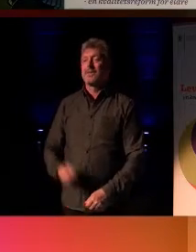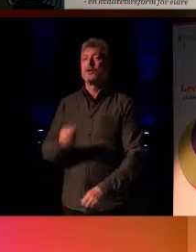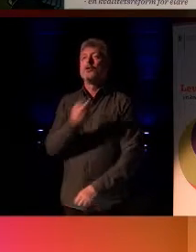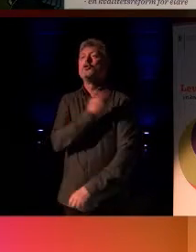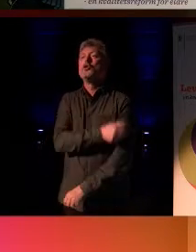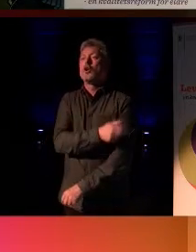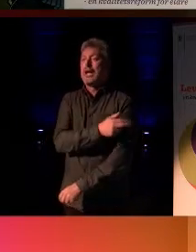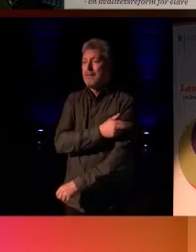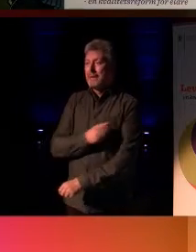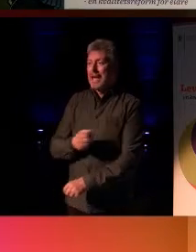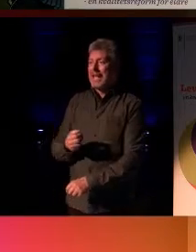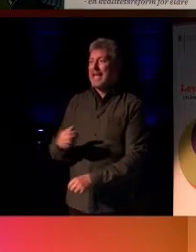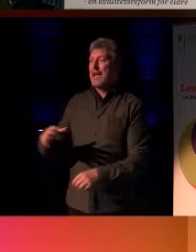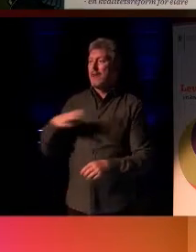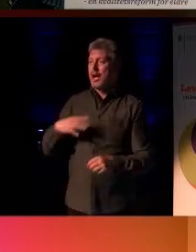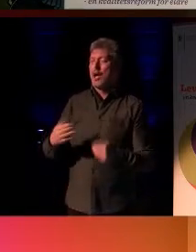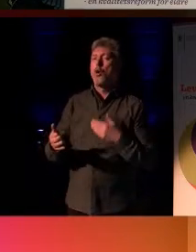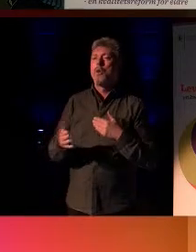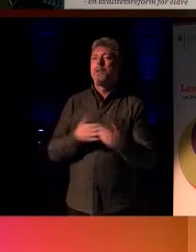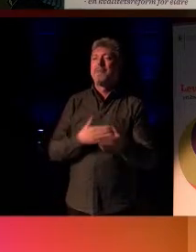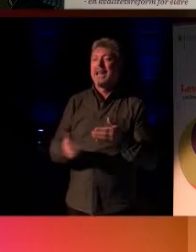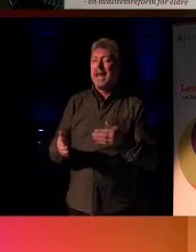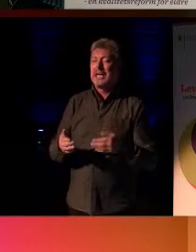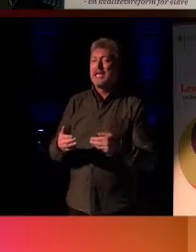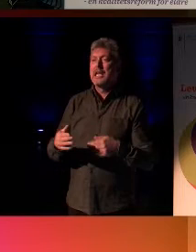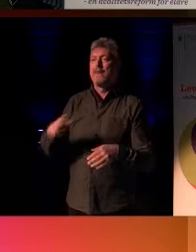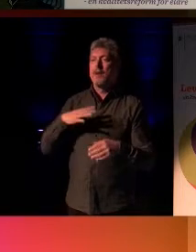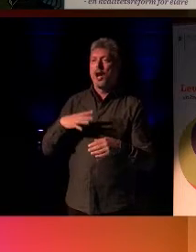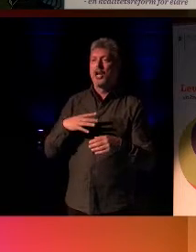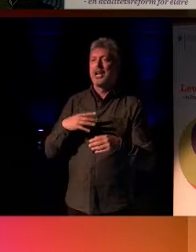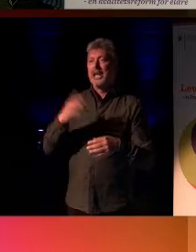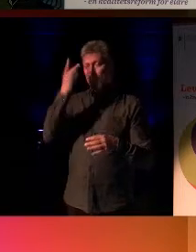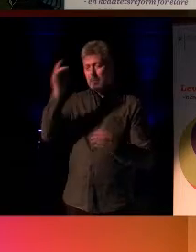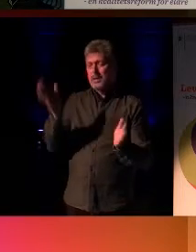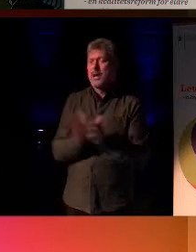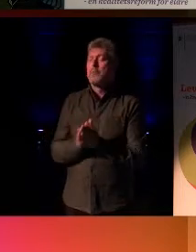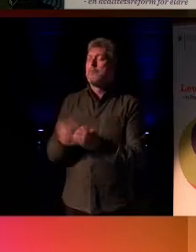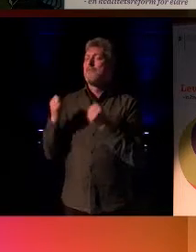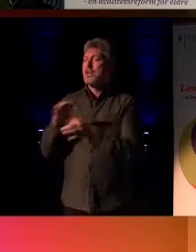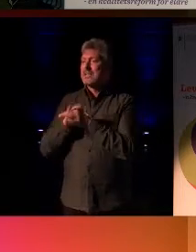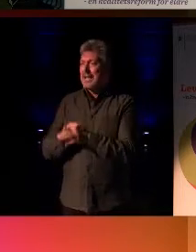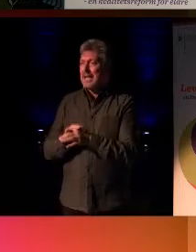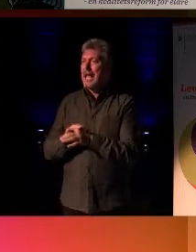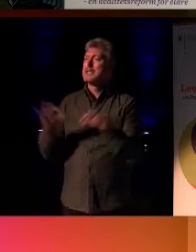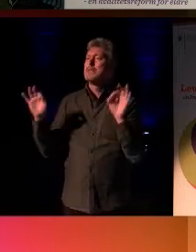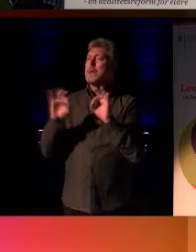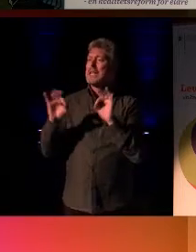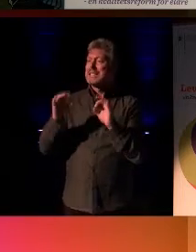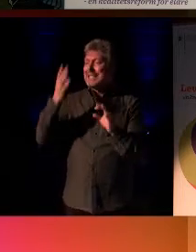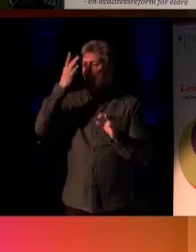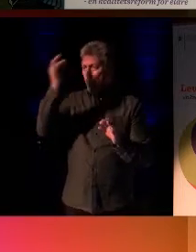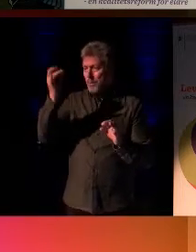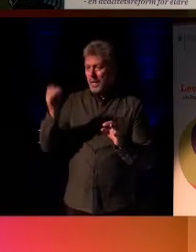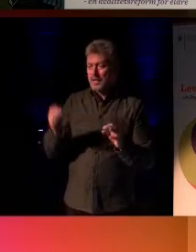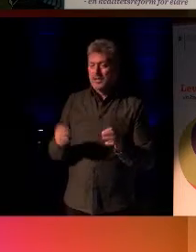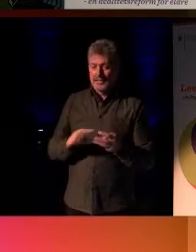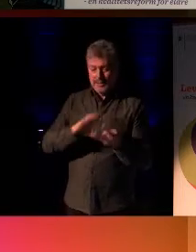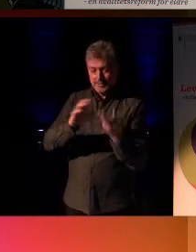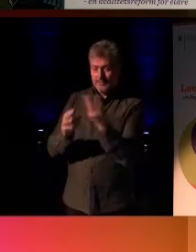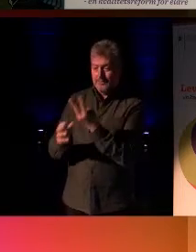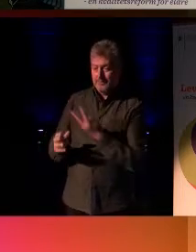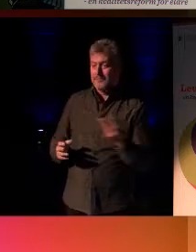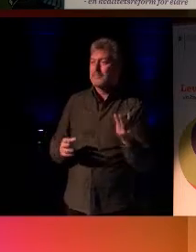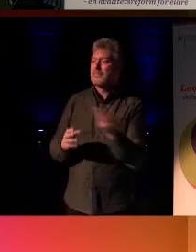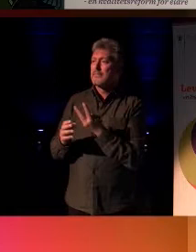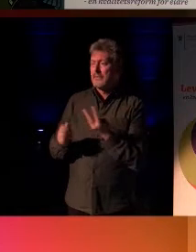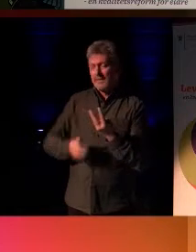Sykepleiefaglig og pleiefaglig kompetanse, sammen med fastlegens medisinske kompetanse, essensielt